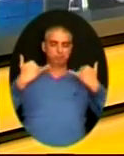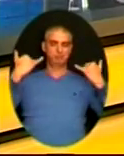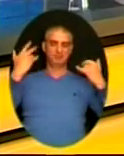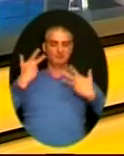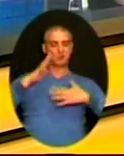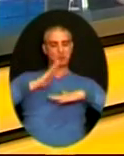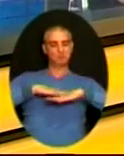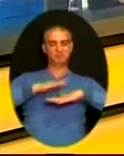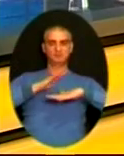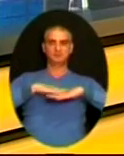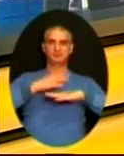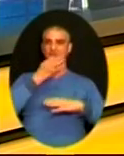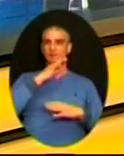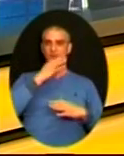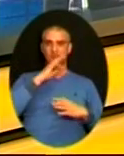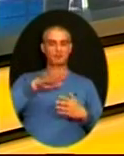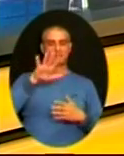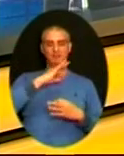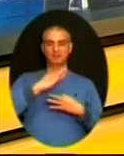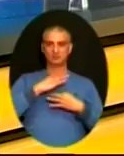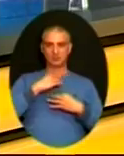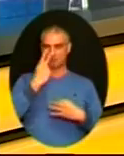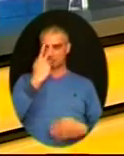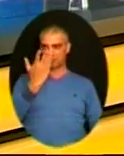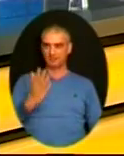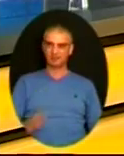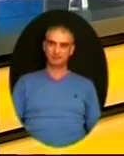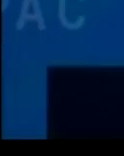ומתמקצע ומשתפר בזירה שלי, בוא נראה.